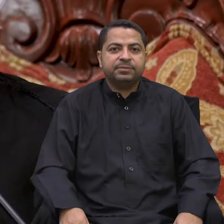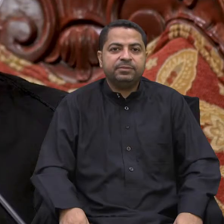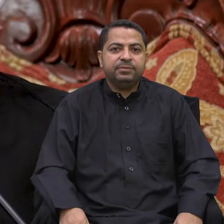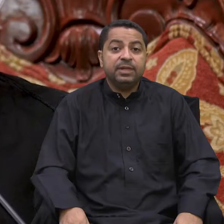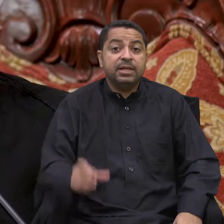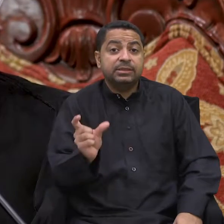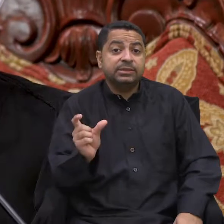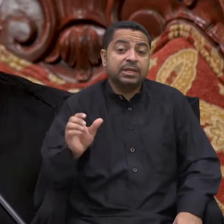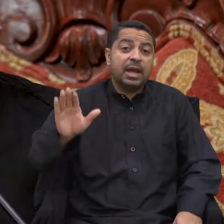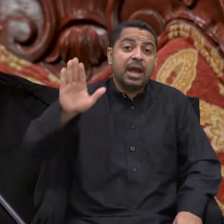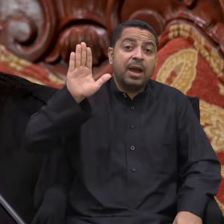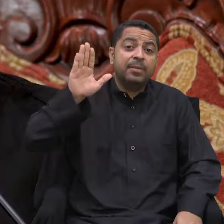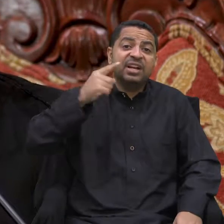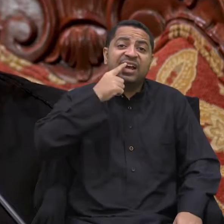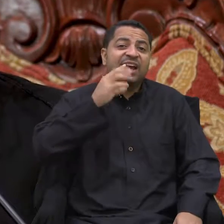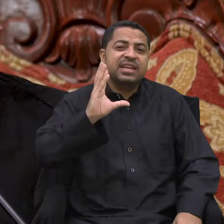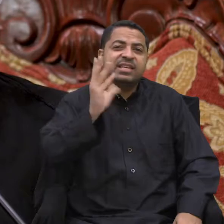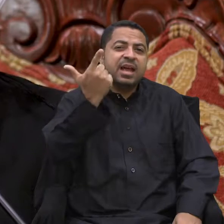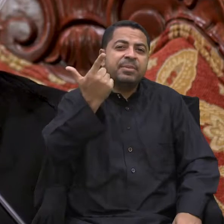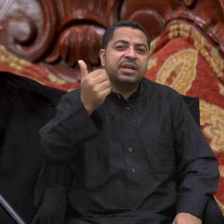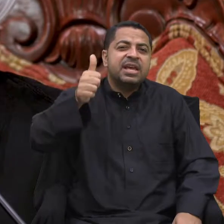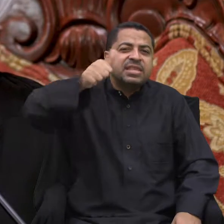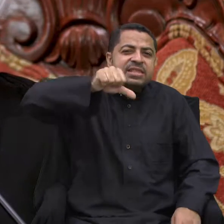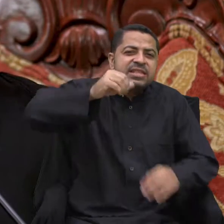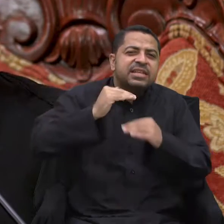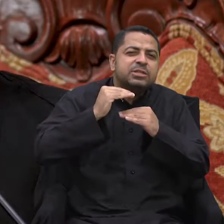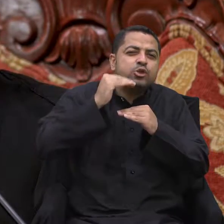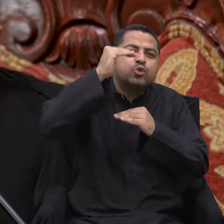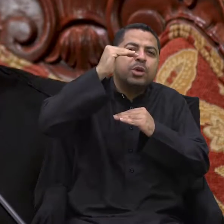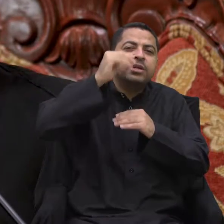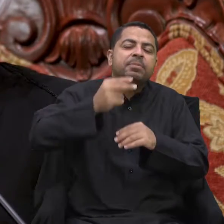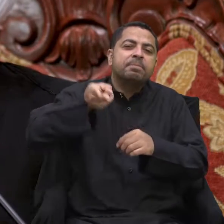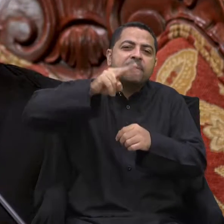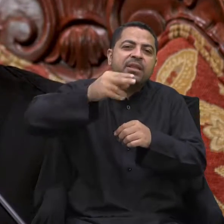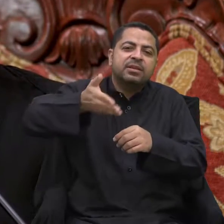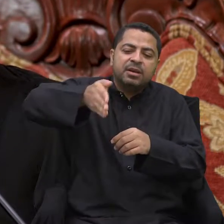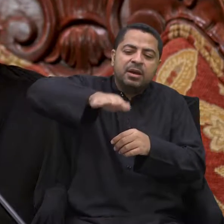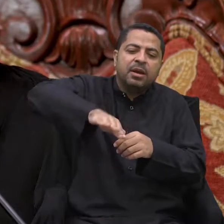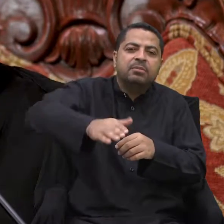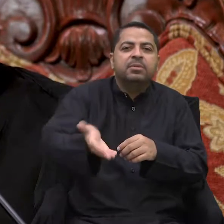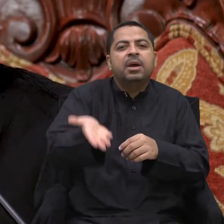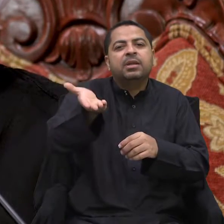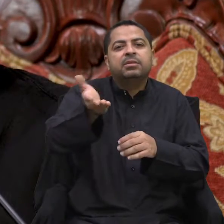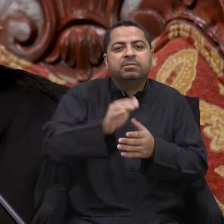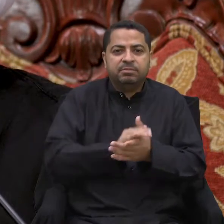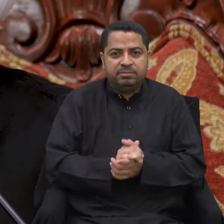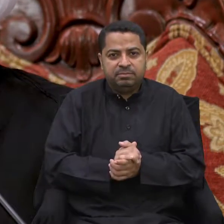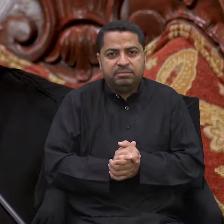وهو قد تجاوز 60 بقليل وذهب إلى رحاب ربه،